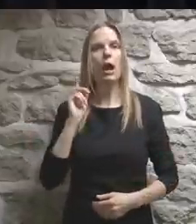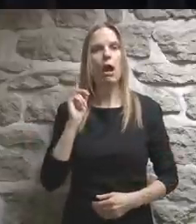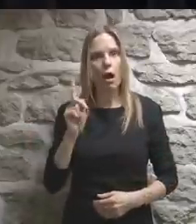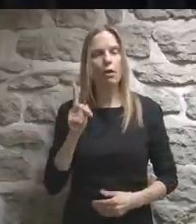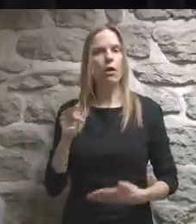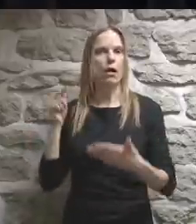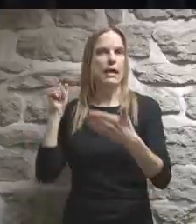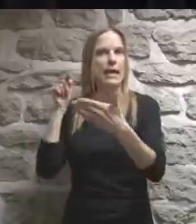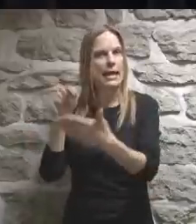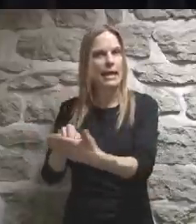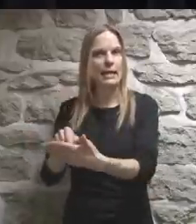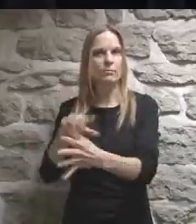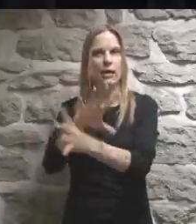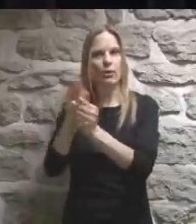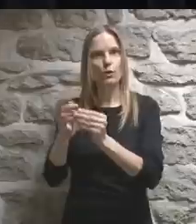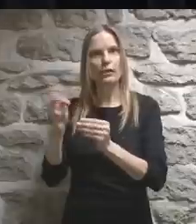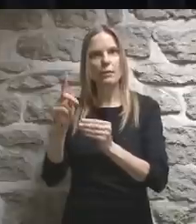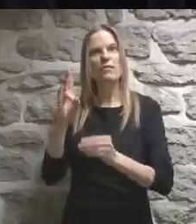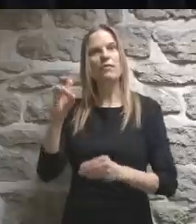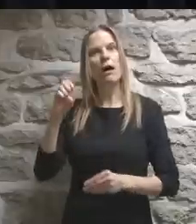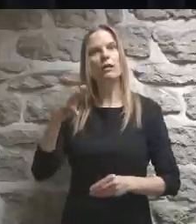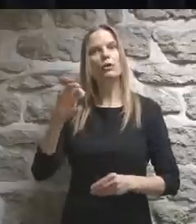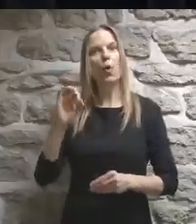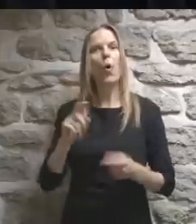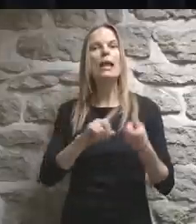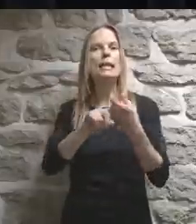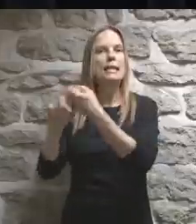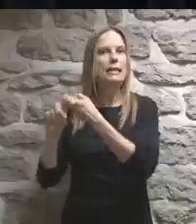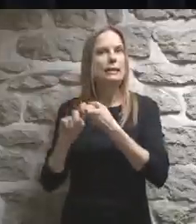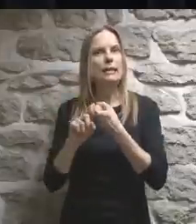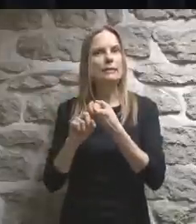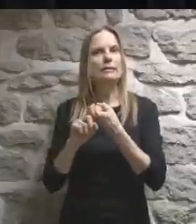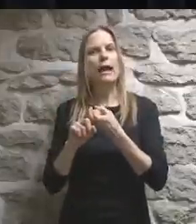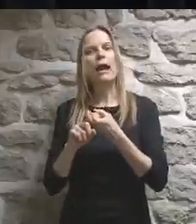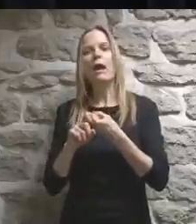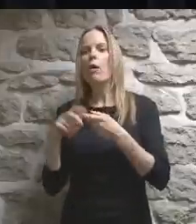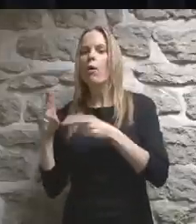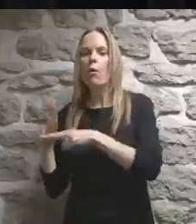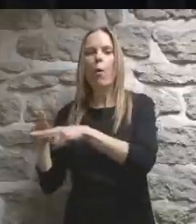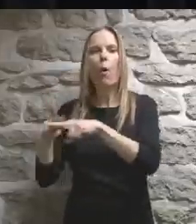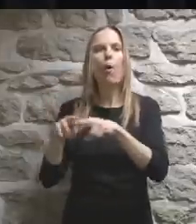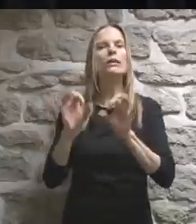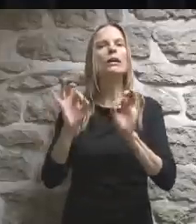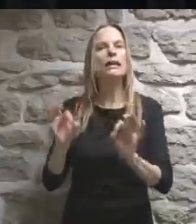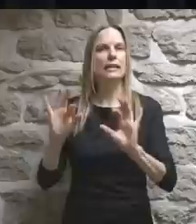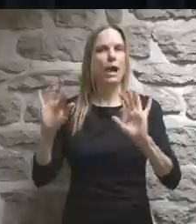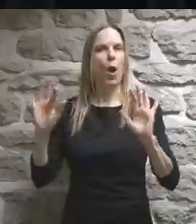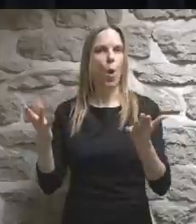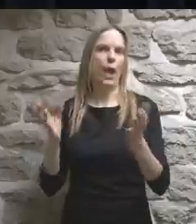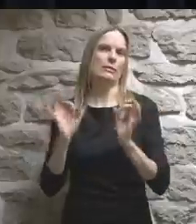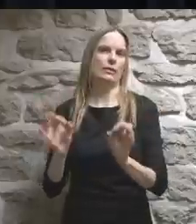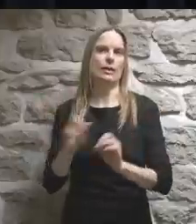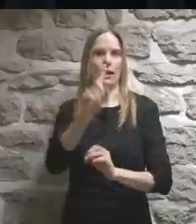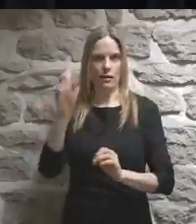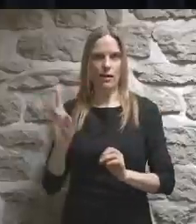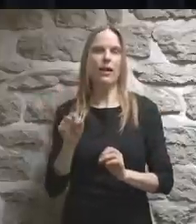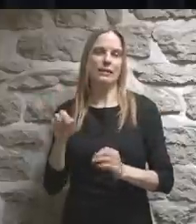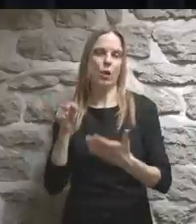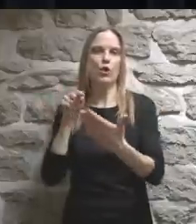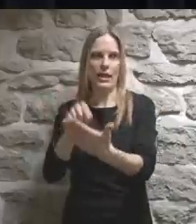selle eesmärk on tagada NATO liitlaste paiknemine õigel ajal, õiges kohas ja see